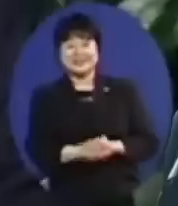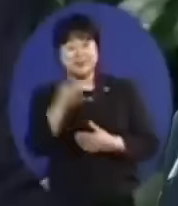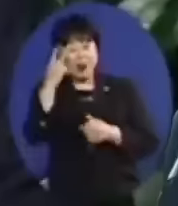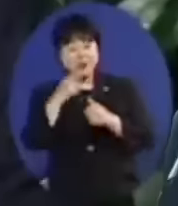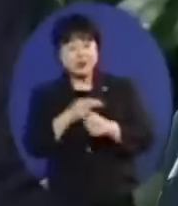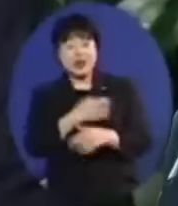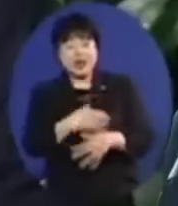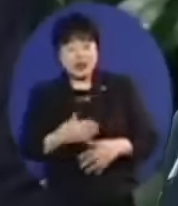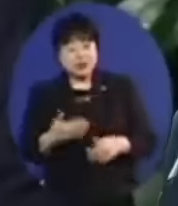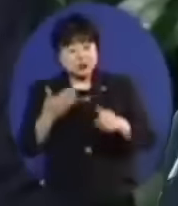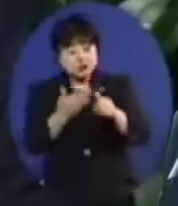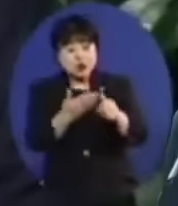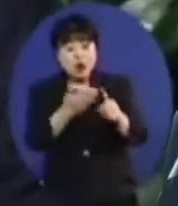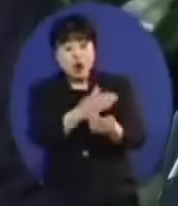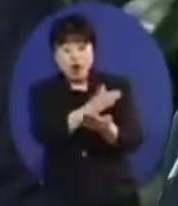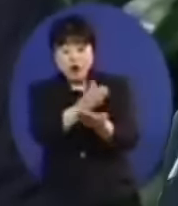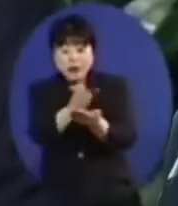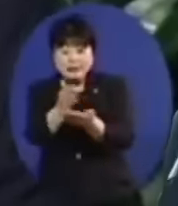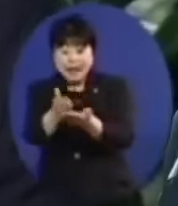바울을 약하게 하는 것들이